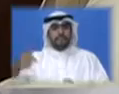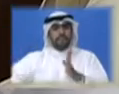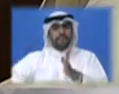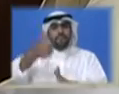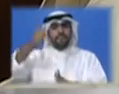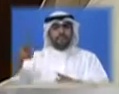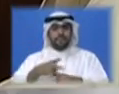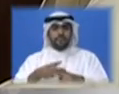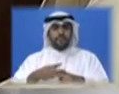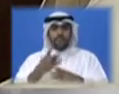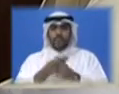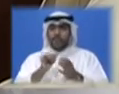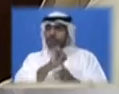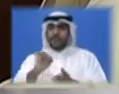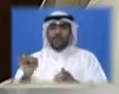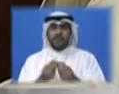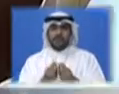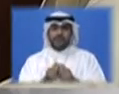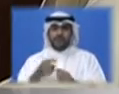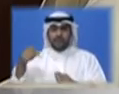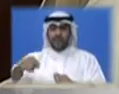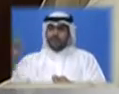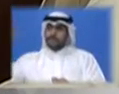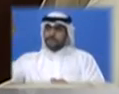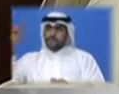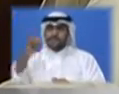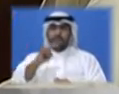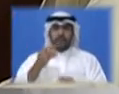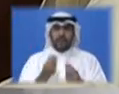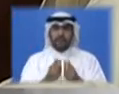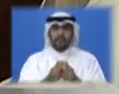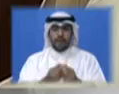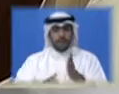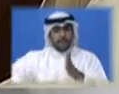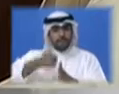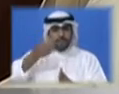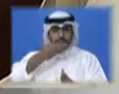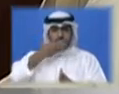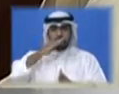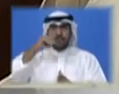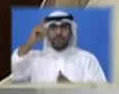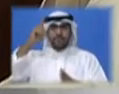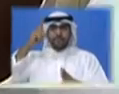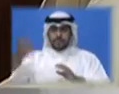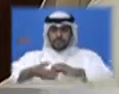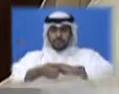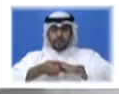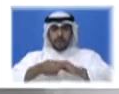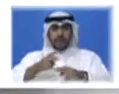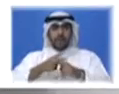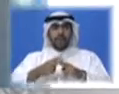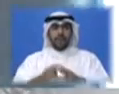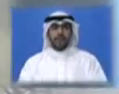واشكر الفريق اللي اليوم راح يوصل الإنجاز اللي حققه الاتحاد الكويتي للسكواش